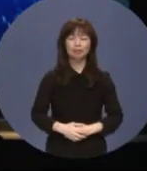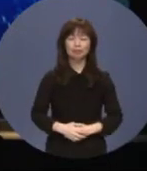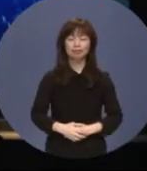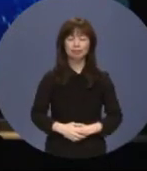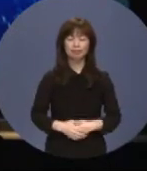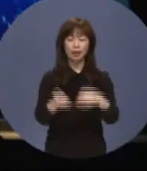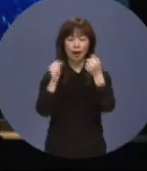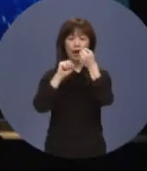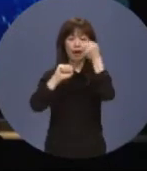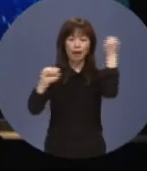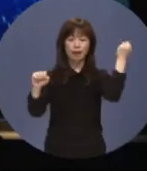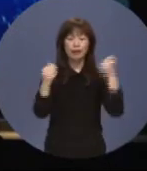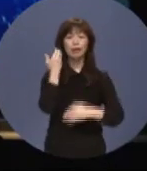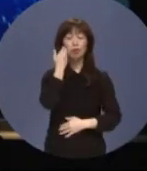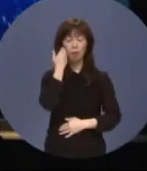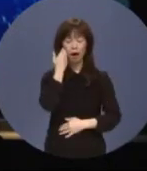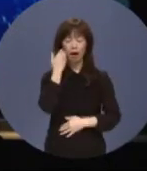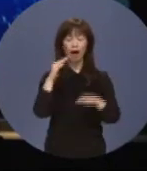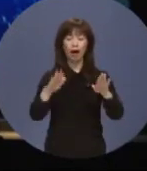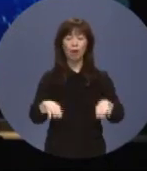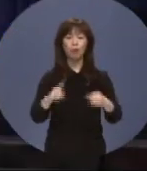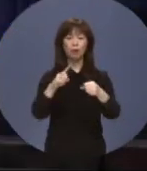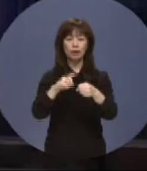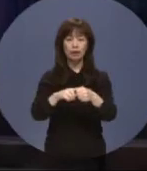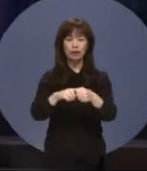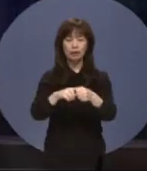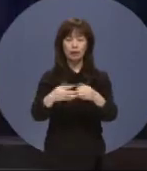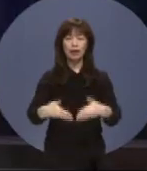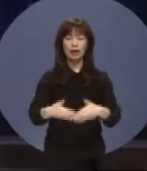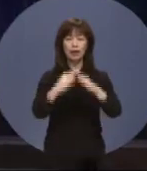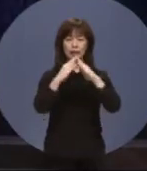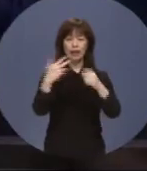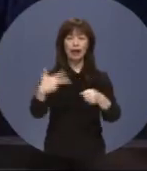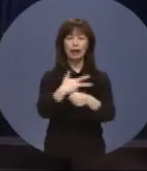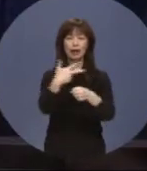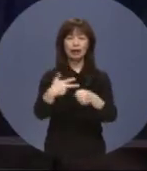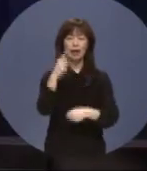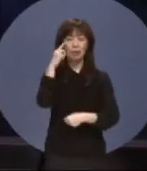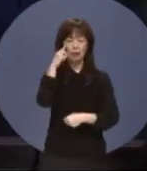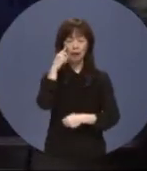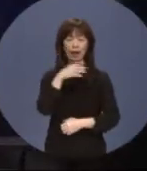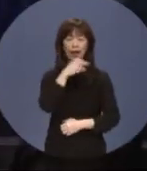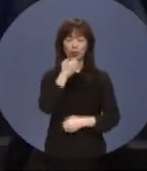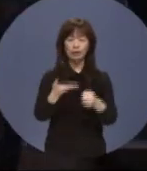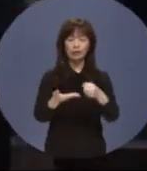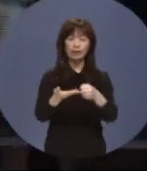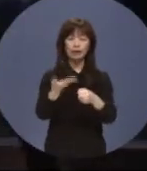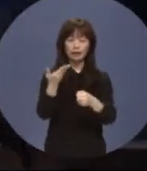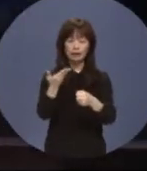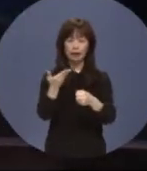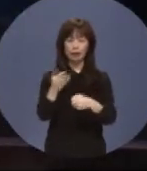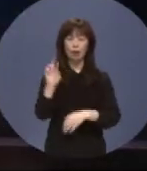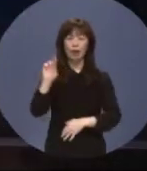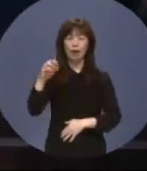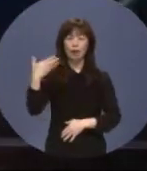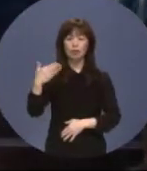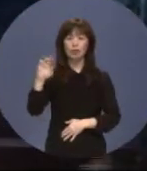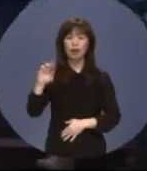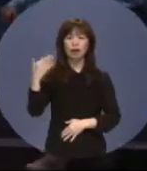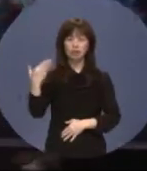舞台で演じるのは今年で7年目を迎えたシニア劇団楽楽演劇塾の